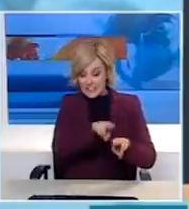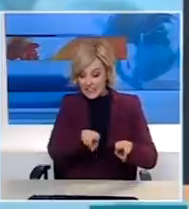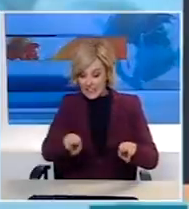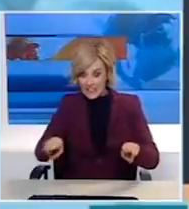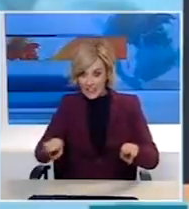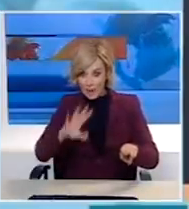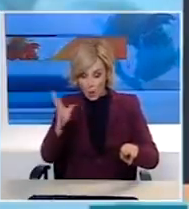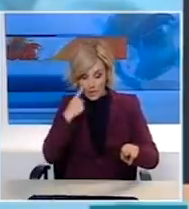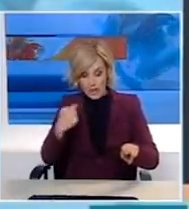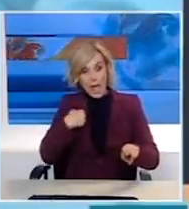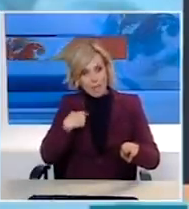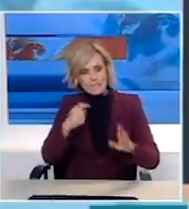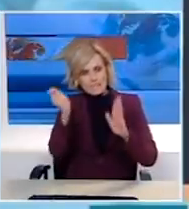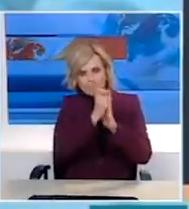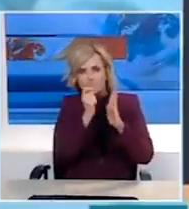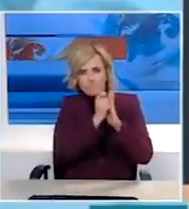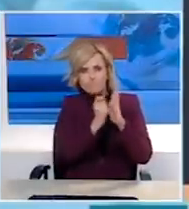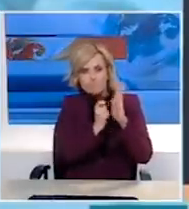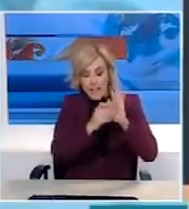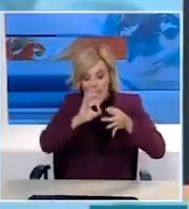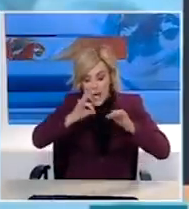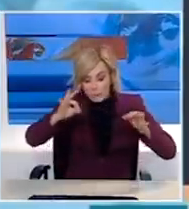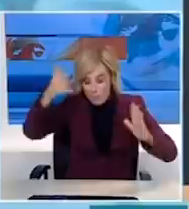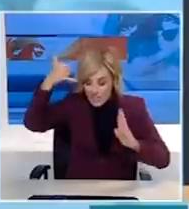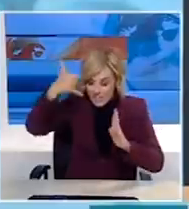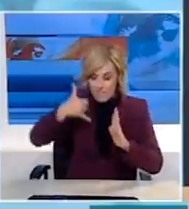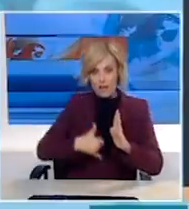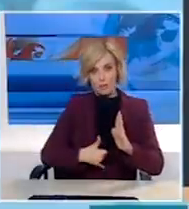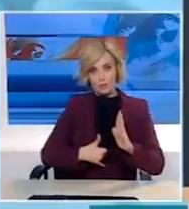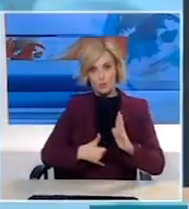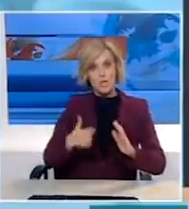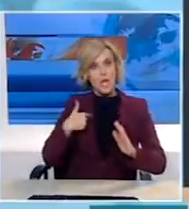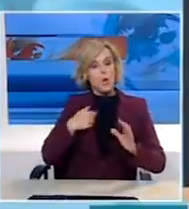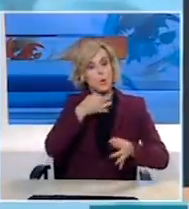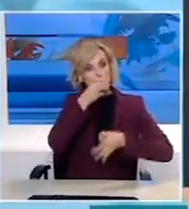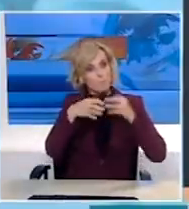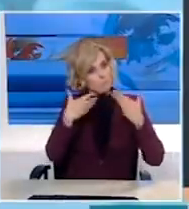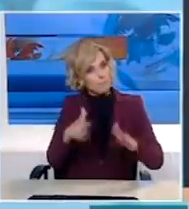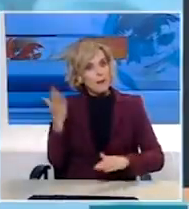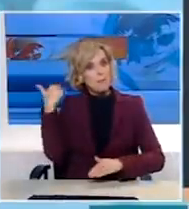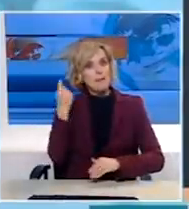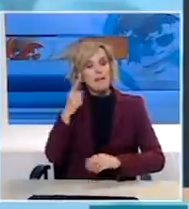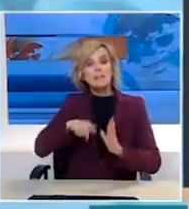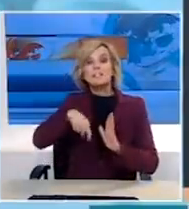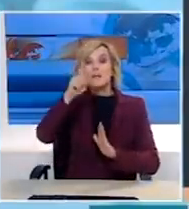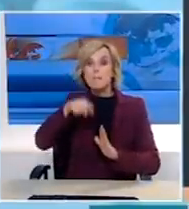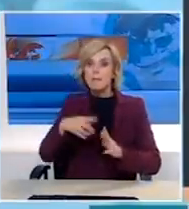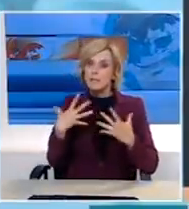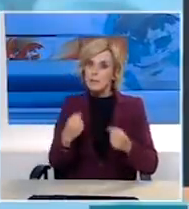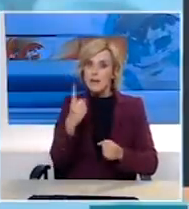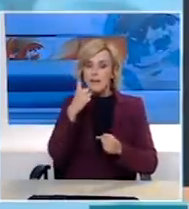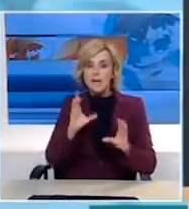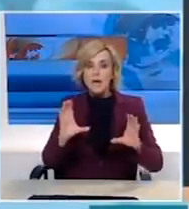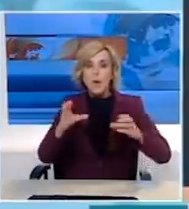της Ευρώπης. Επιτρέψτε μου, για όποιον έχει αμφιβολία, σας μίλησα πριν λίγες μέρες για ένα ευρωπαϊκό δίκτυο που επιτηρεί τους